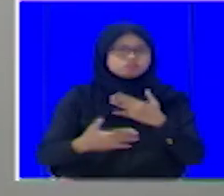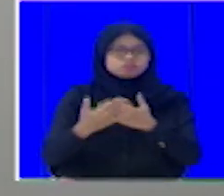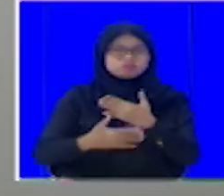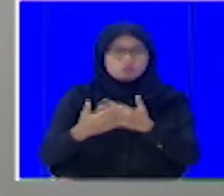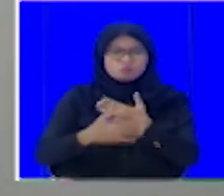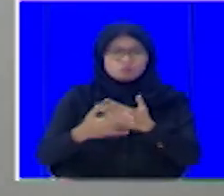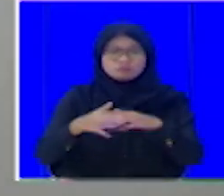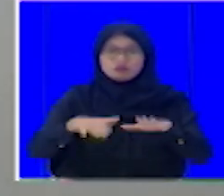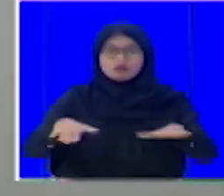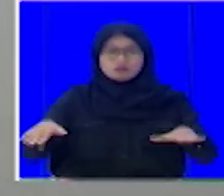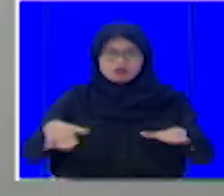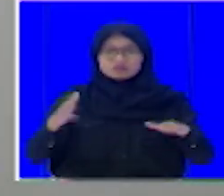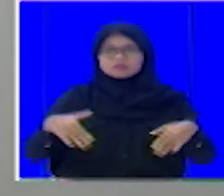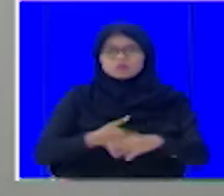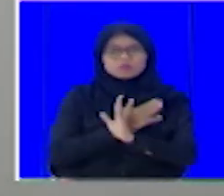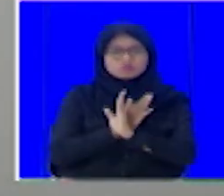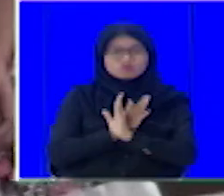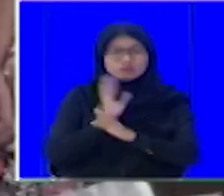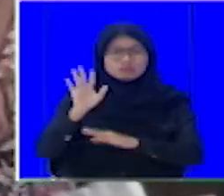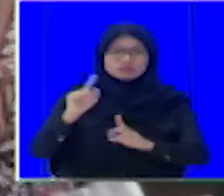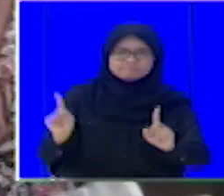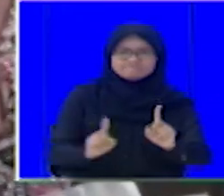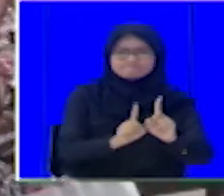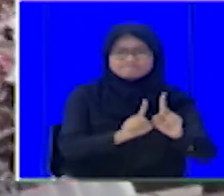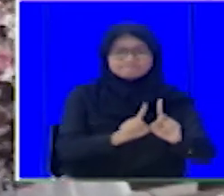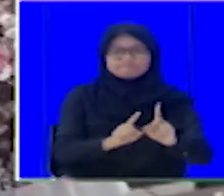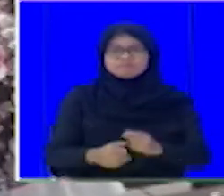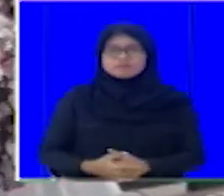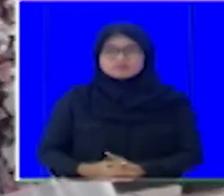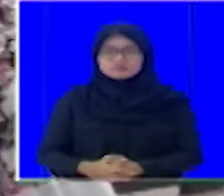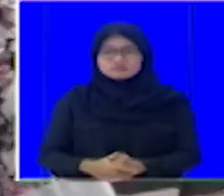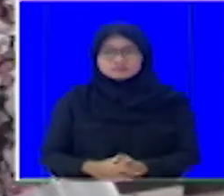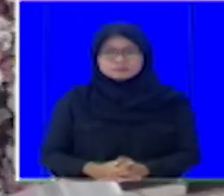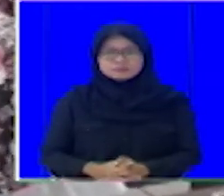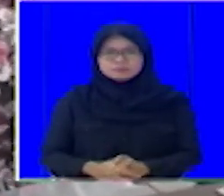mendapatkan pendampingan dan perlindungan selama kasus dugaan kekerasan tersebut berjalan.